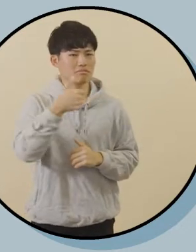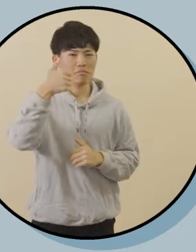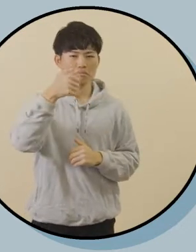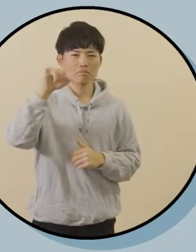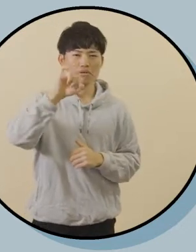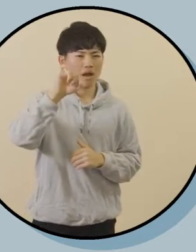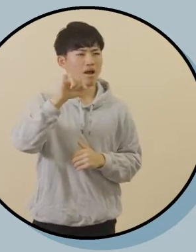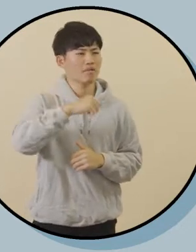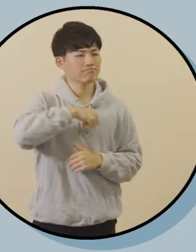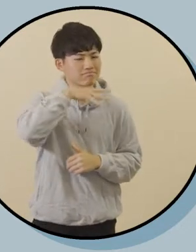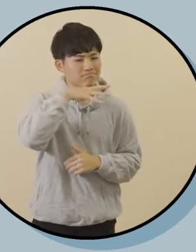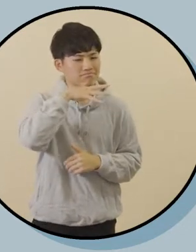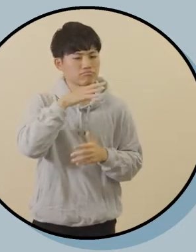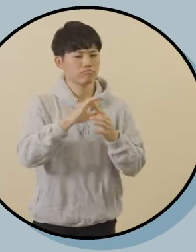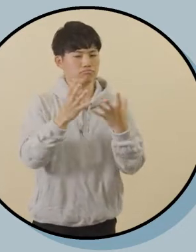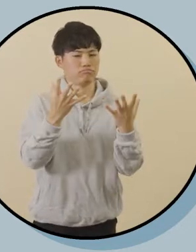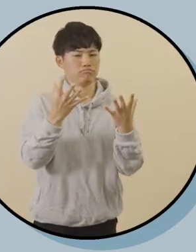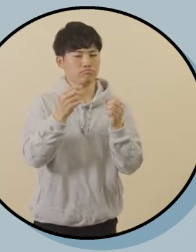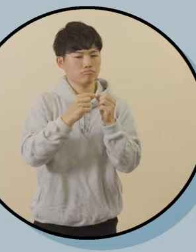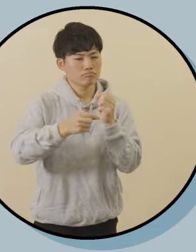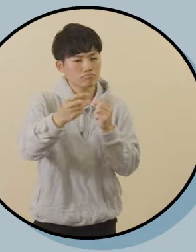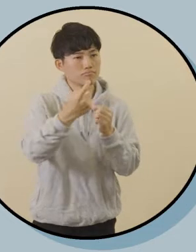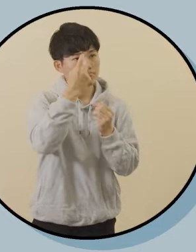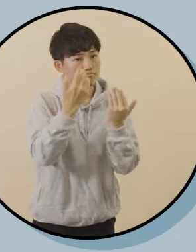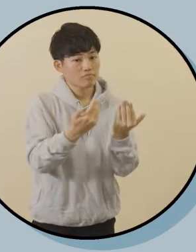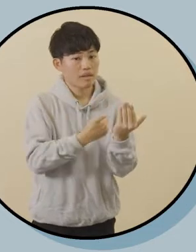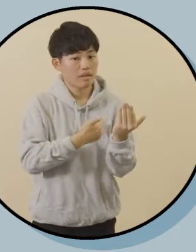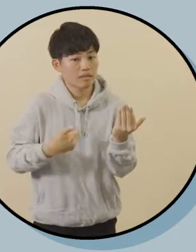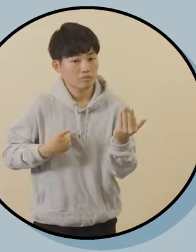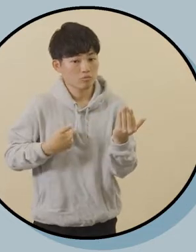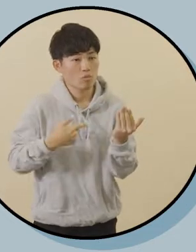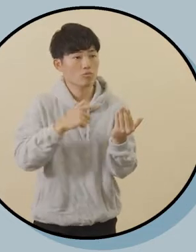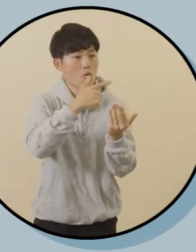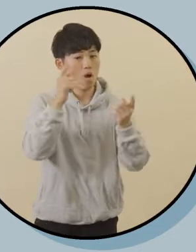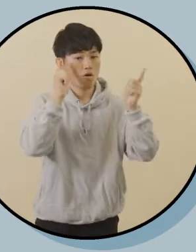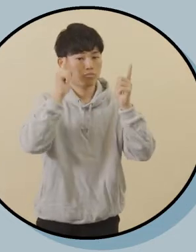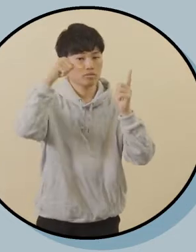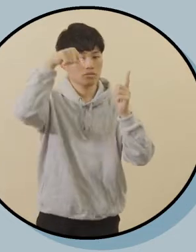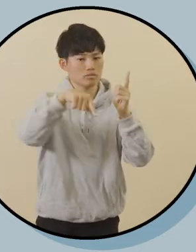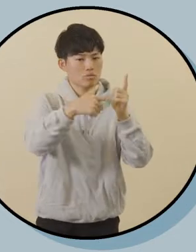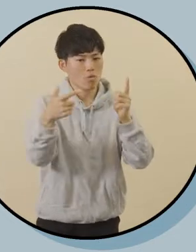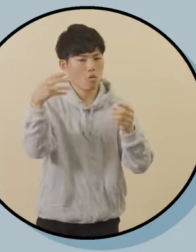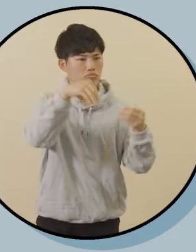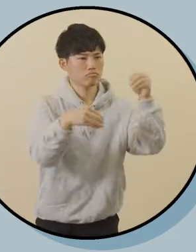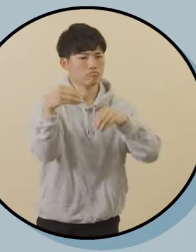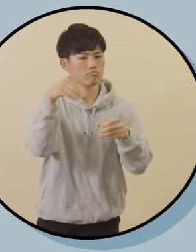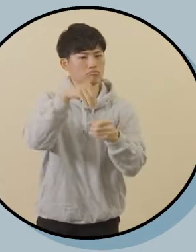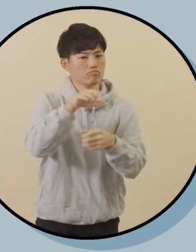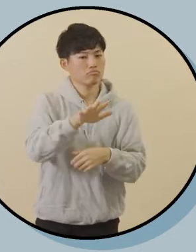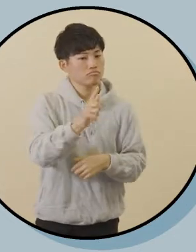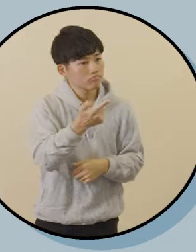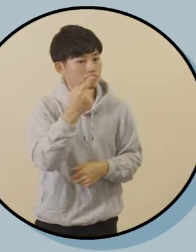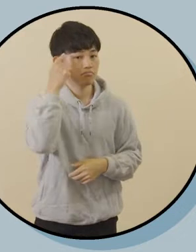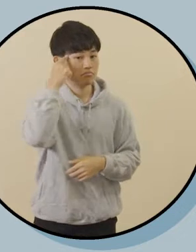ゃんおばあちゃんになってもこう学べることって、いろんなこの遊びの中に、すごく含まれてるんじゃないのかなと思っていて、こう楽し